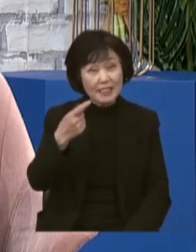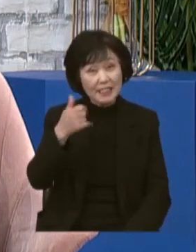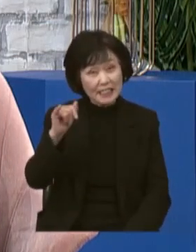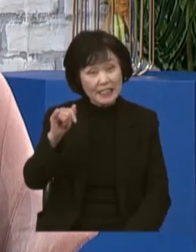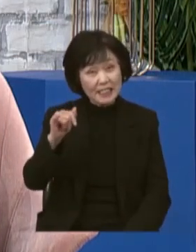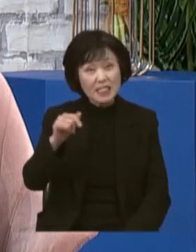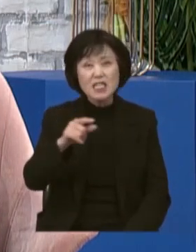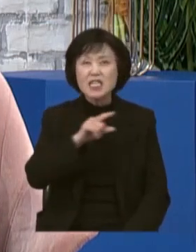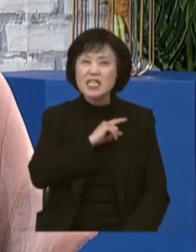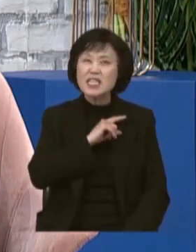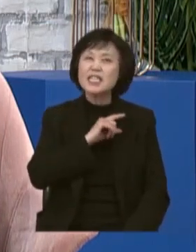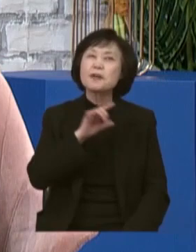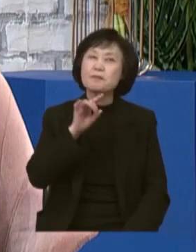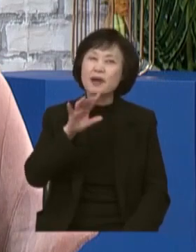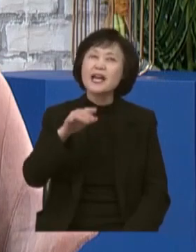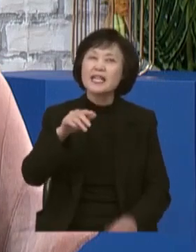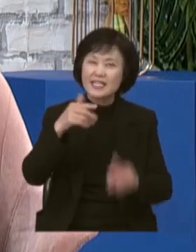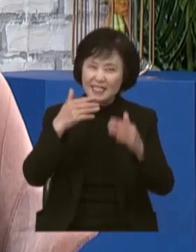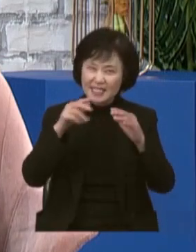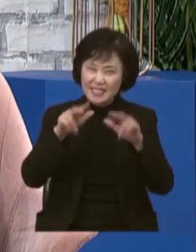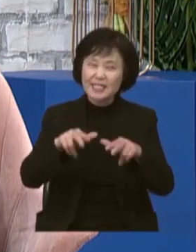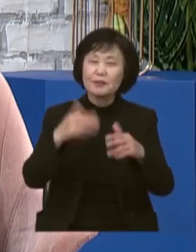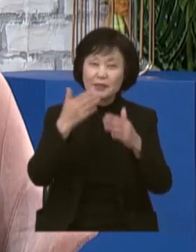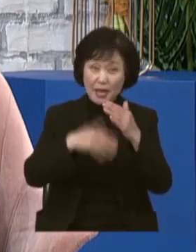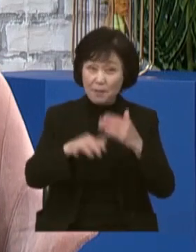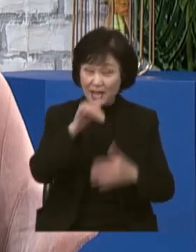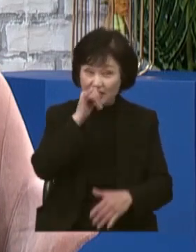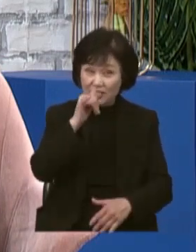크게 병이 생기시네요. 암 선고 받으셨어요?